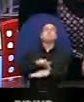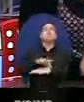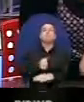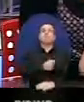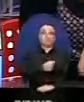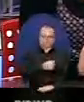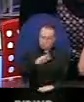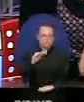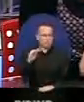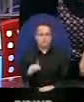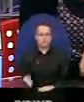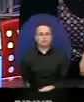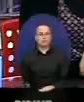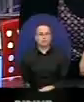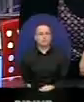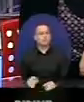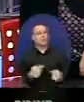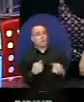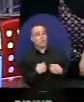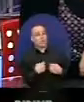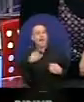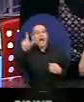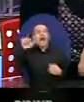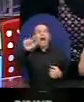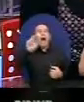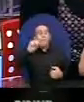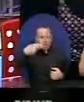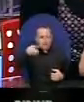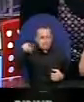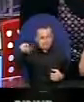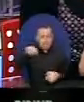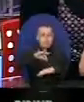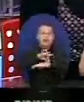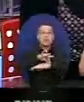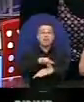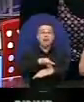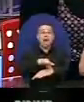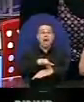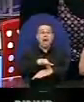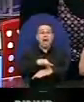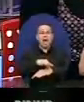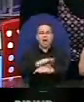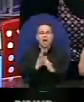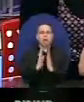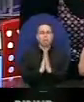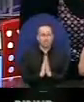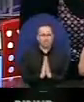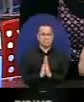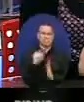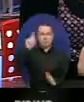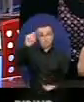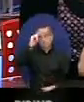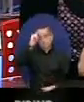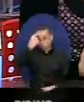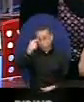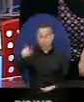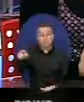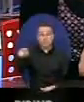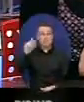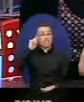אגב, אמה היא מנהיגה בהודו, אינדואיסטית, נולדה לקסטה הכי נמוכה, אישה, בהודו,